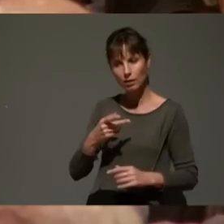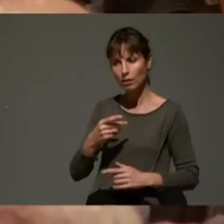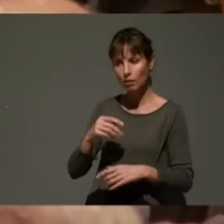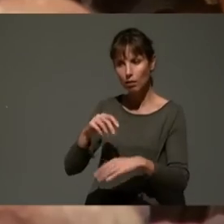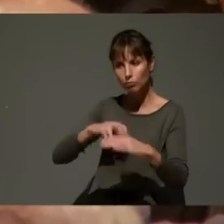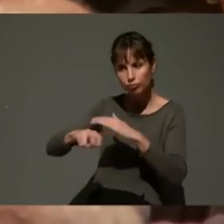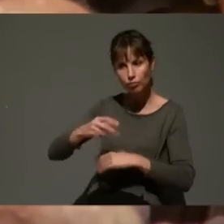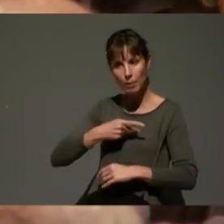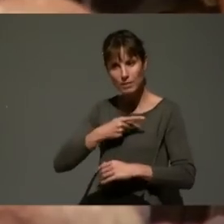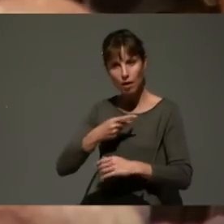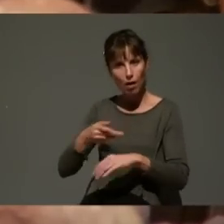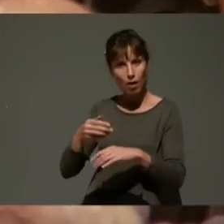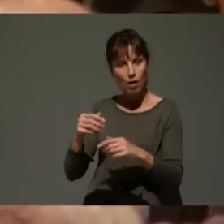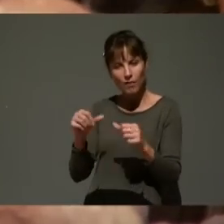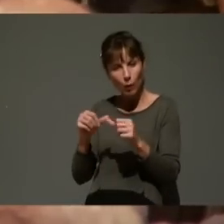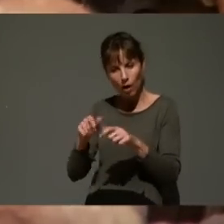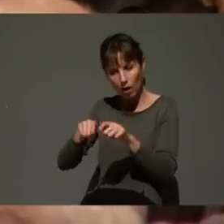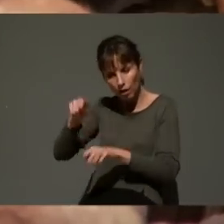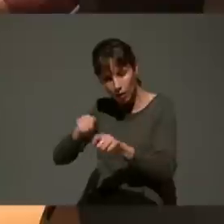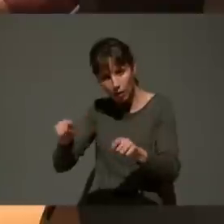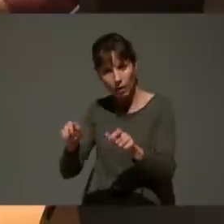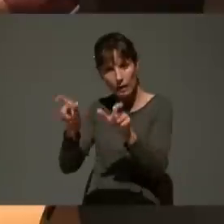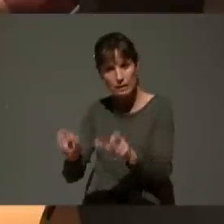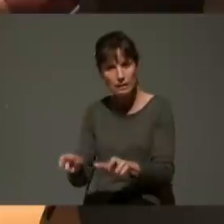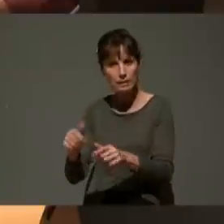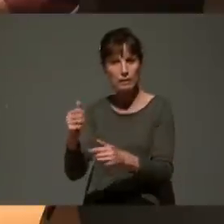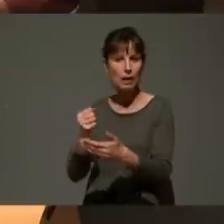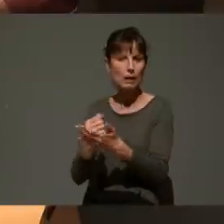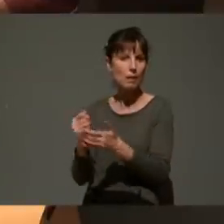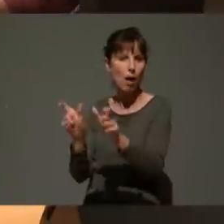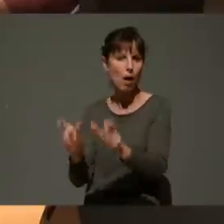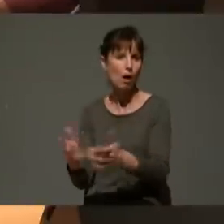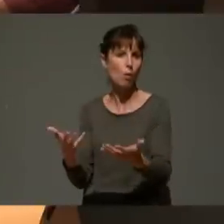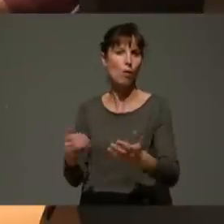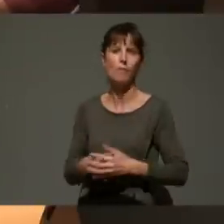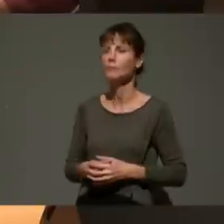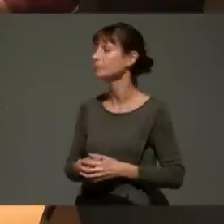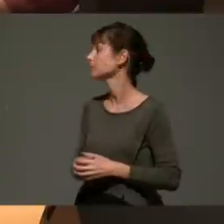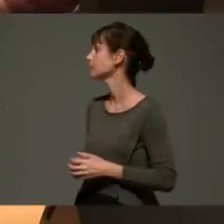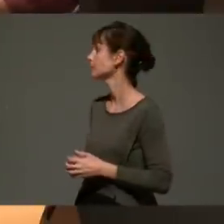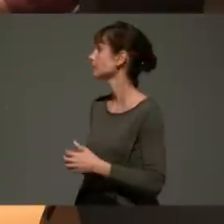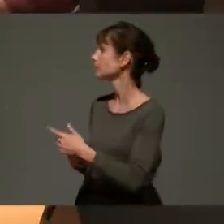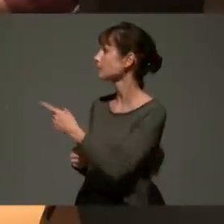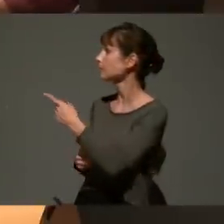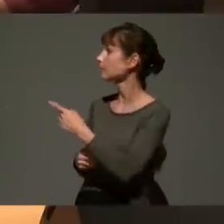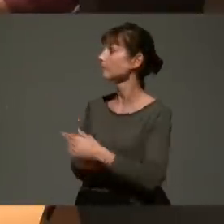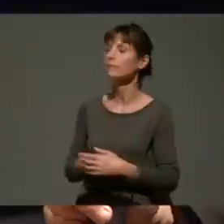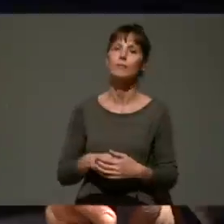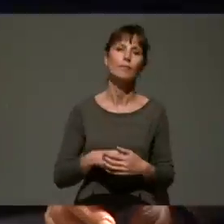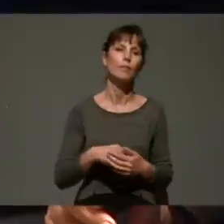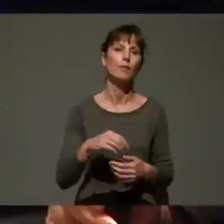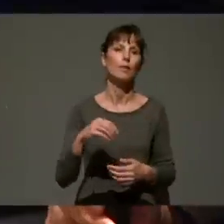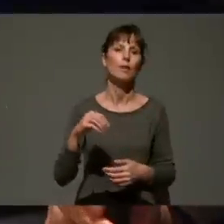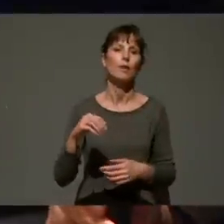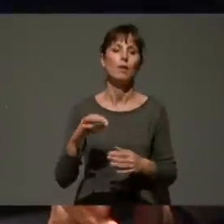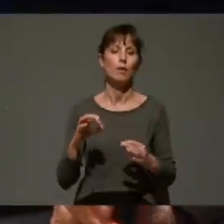réalisez. Voilà. On va laisser Sandra répondre d'abord. Ouais, alors c'est vrai qu'en ce qui concerne le suivi